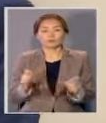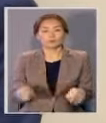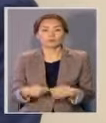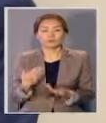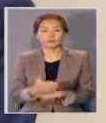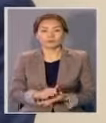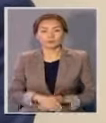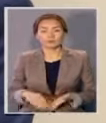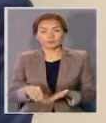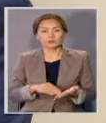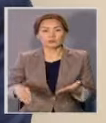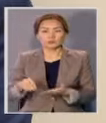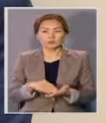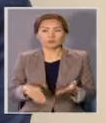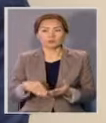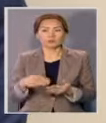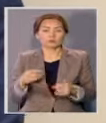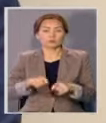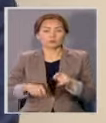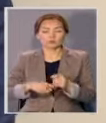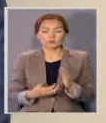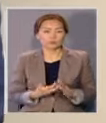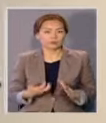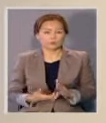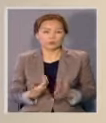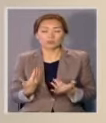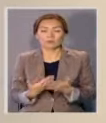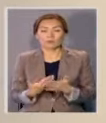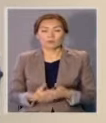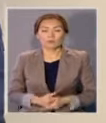қайталанып жатыр, атқарылып жатқан шаралар жеткіліксіз болып отыр. Яғни біз бір орында